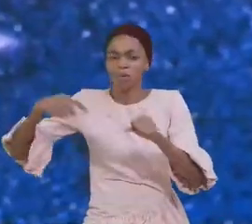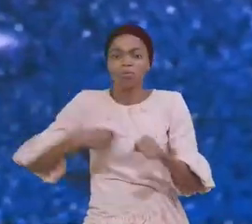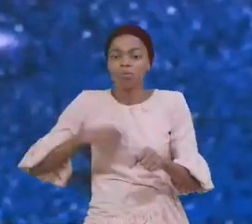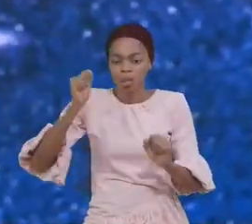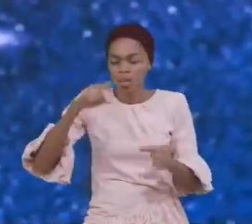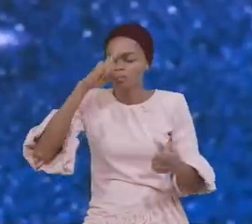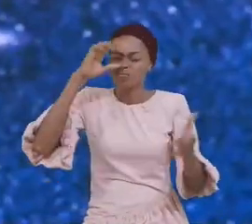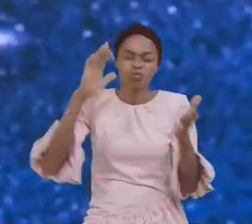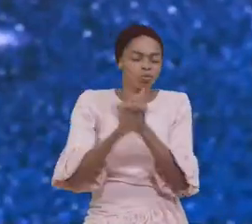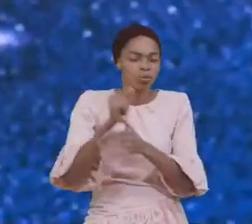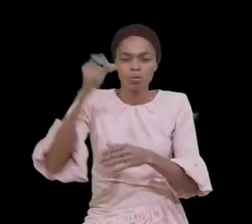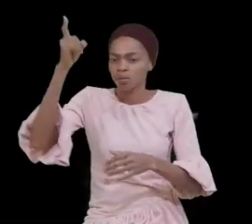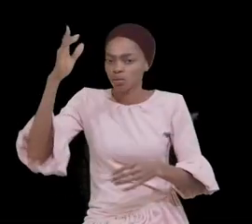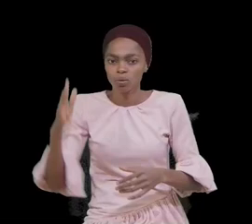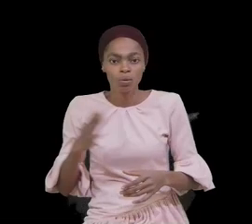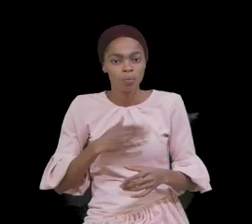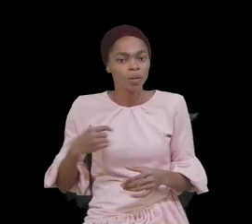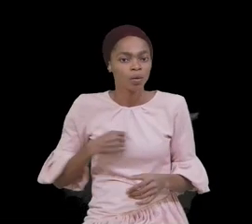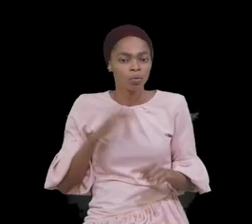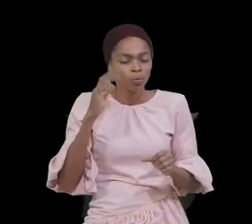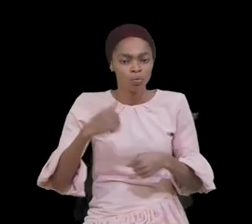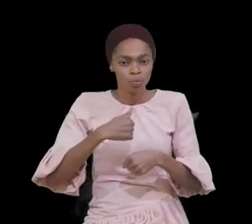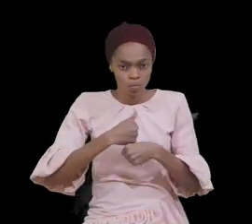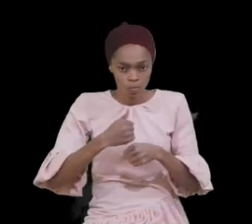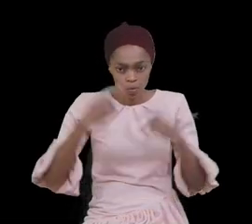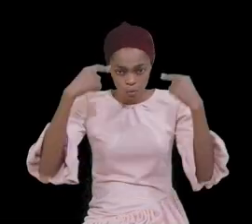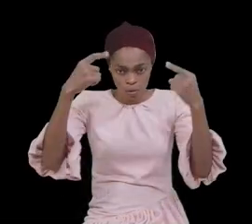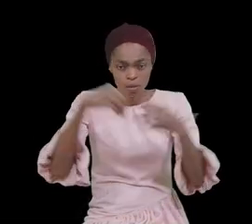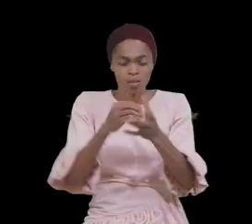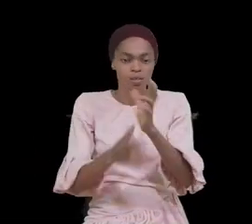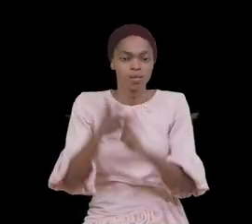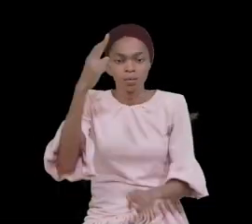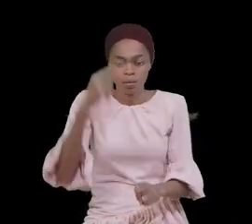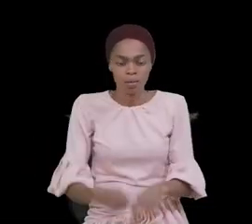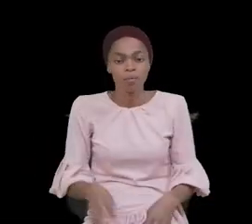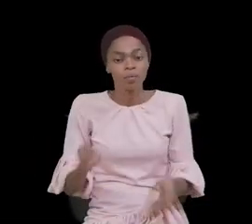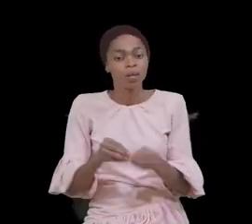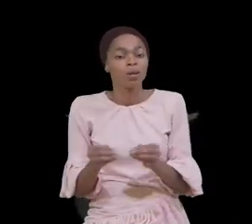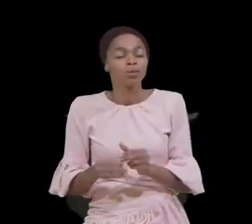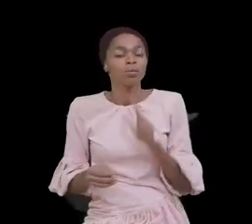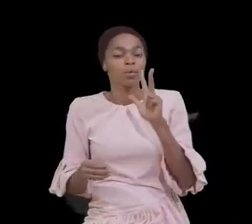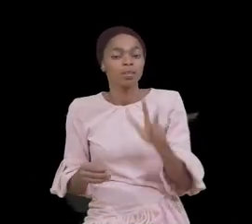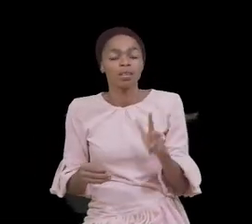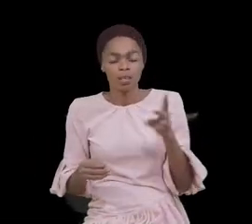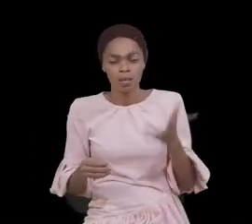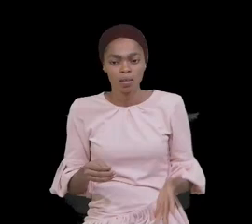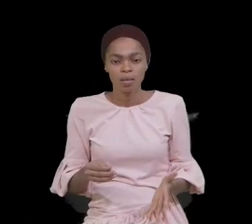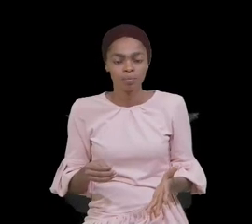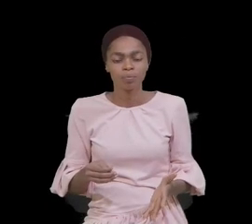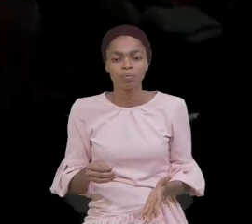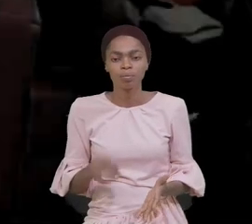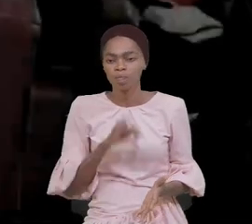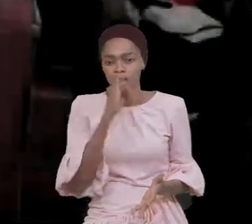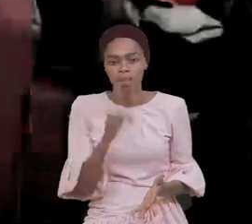on peut se fier à lui et puis nous allons réussir au nom de Jésus. Et troisième partie ici, nous allons